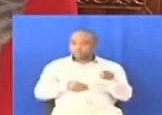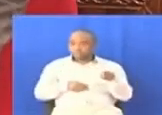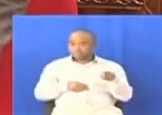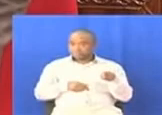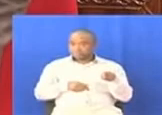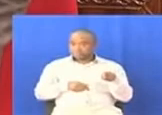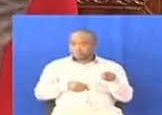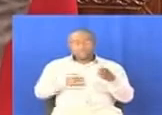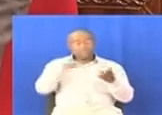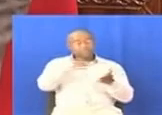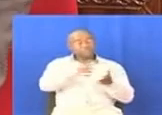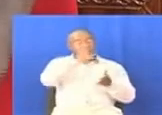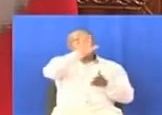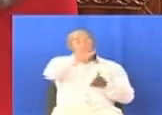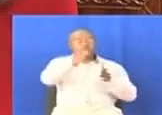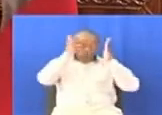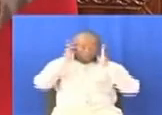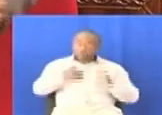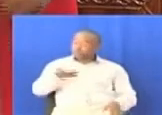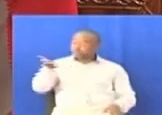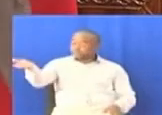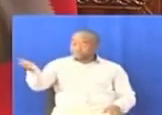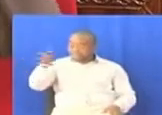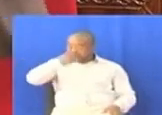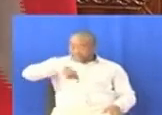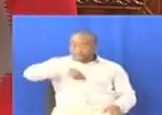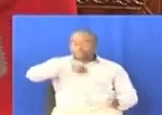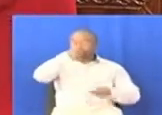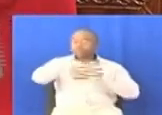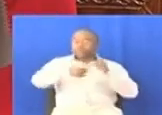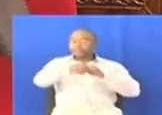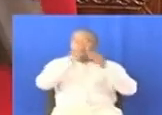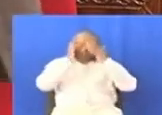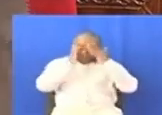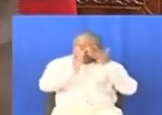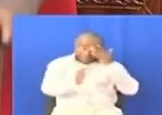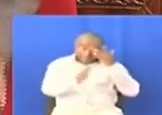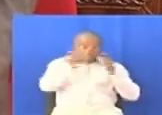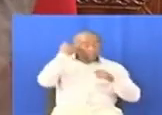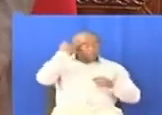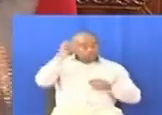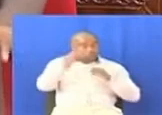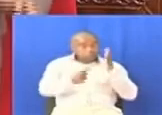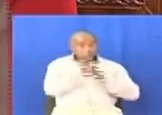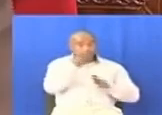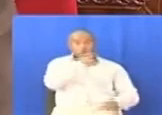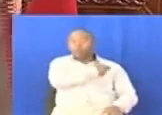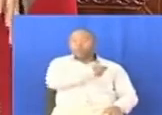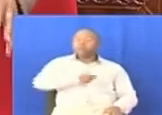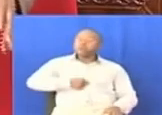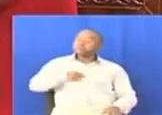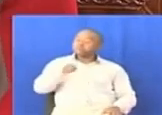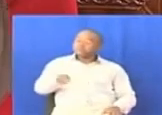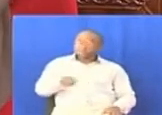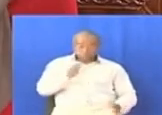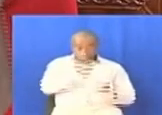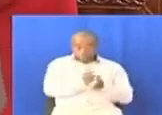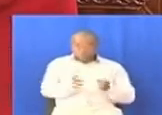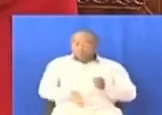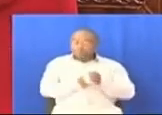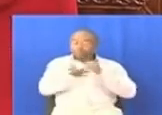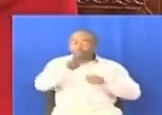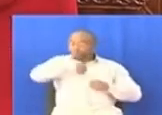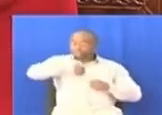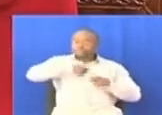Msimamo wako Mheshimiwa Spika wa kuendelea pamoja na ushauri uliopata kwa rais umetufanya kwamba sisi leo